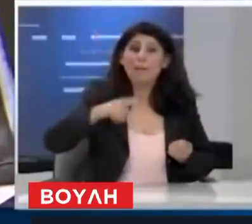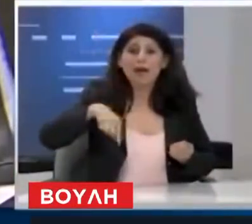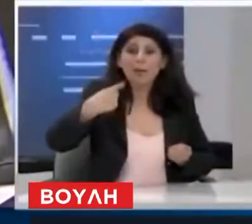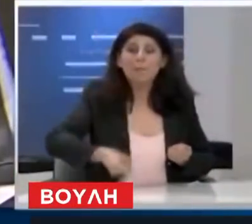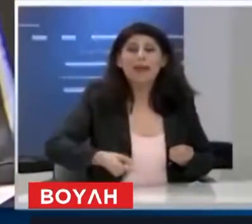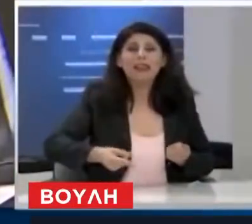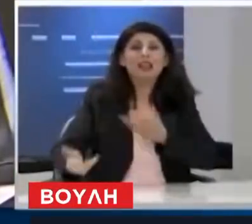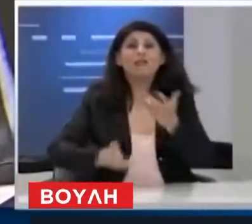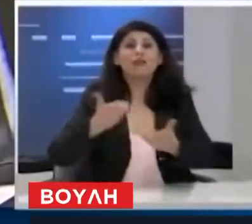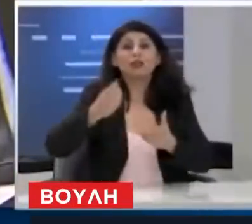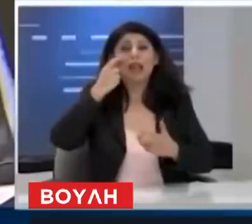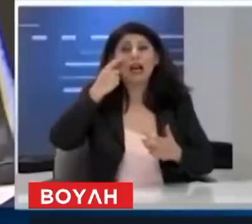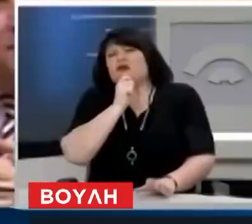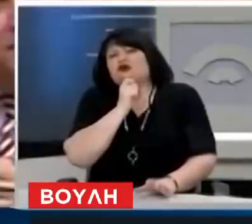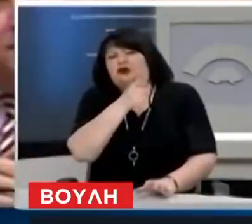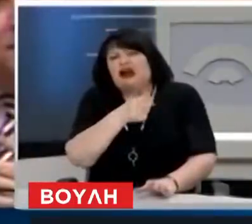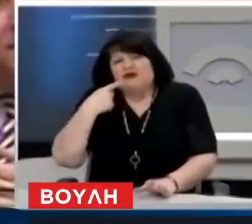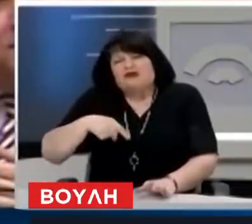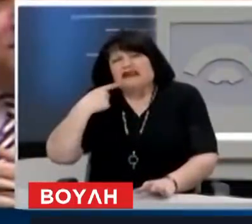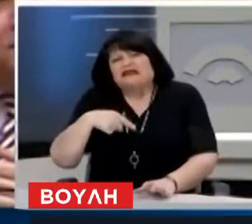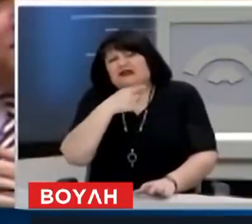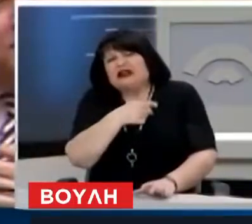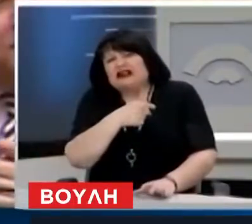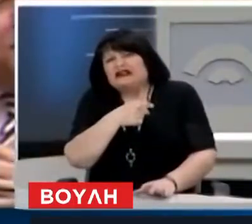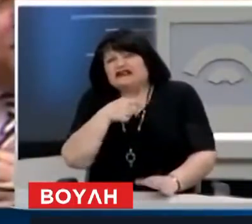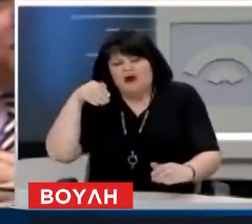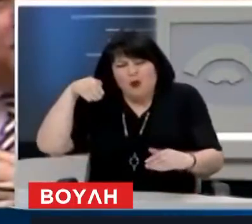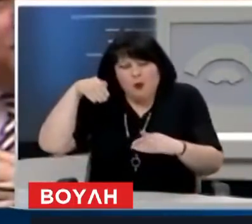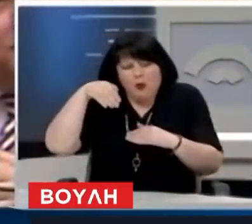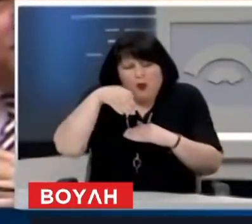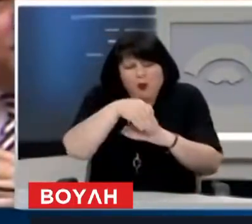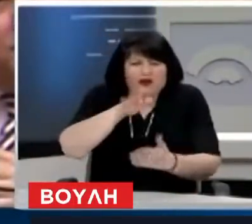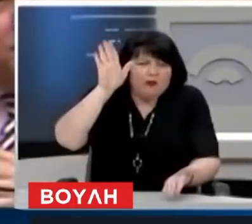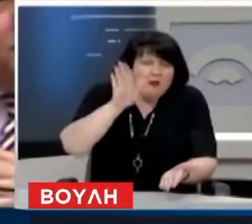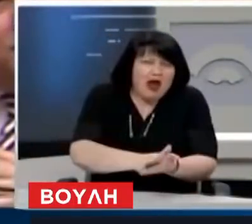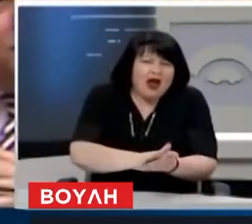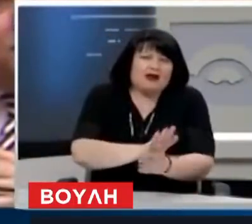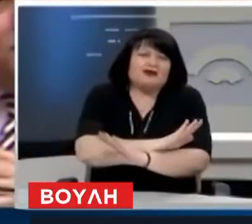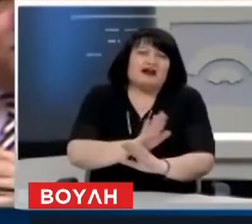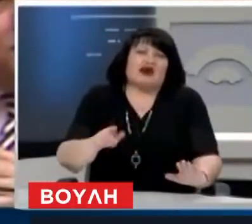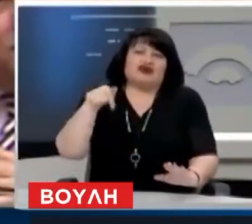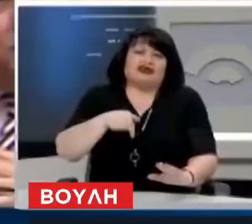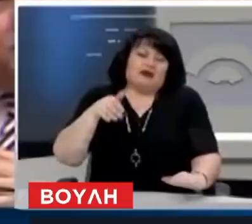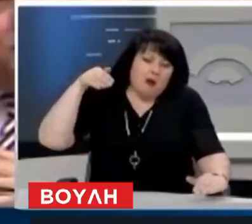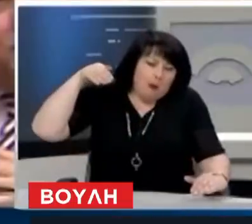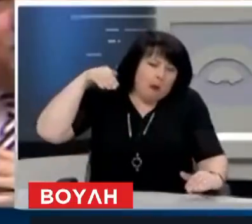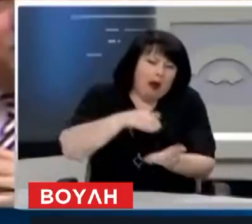μάτι και θα σας έκραζαν όλοι. Η κατάληξη της κατηφόρας είναι ο πάτος. Αυτή είναι η κατάληξη. Τον πιάνετε